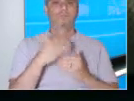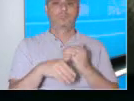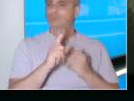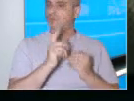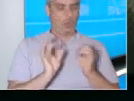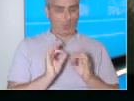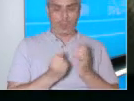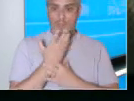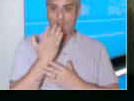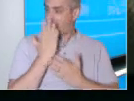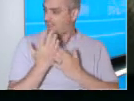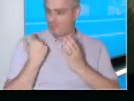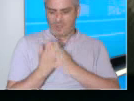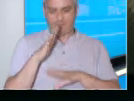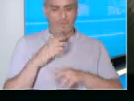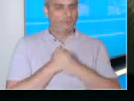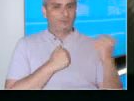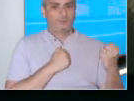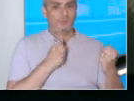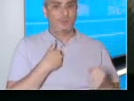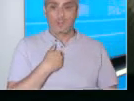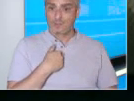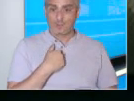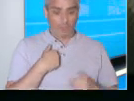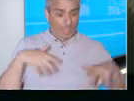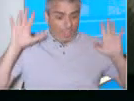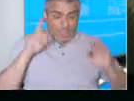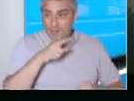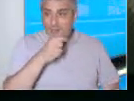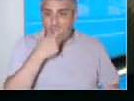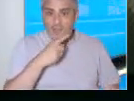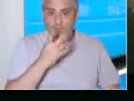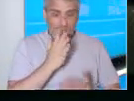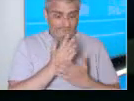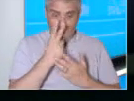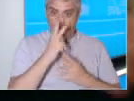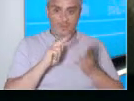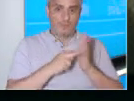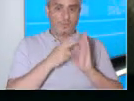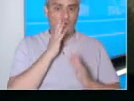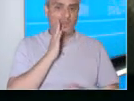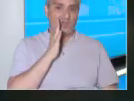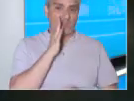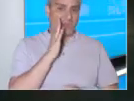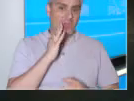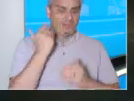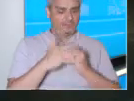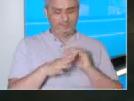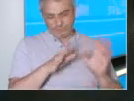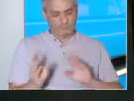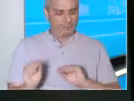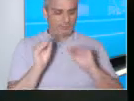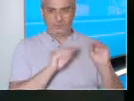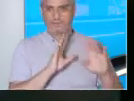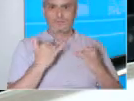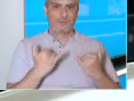שלא קמה, הייתה קמה כבר ממשלת שמאל. הרי אם אנחנו היינו ממצמצים למנסור עבאס, אז מבחינת הפוליטיקה... מיצינו את מנסור עבאס, בואו נעבור